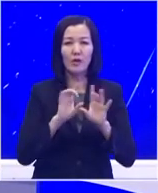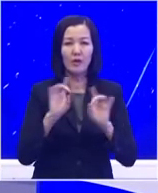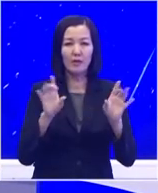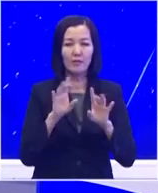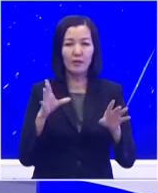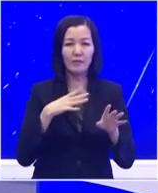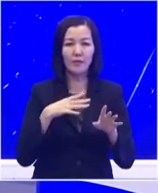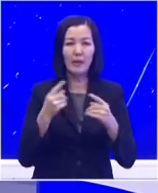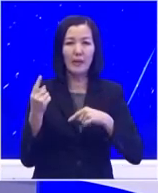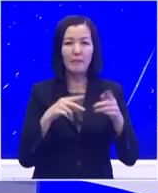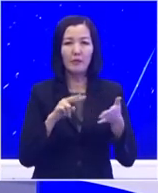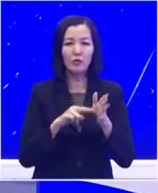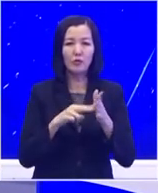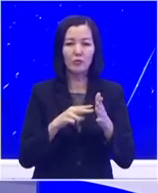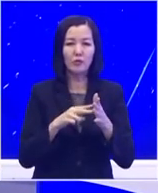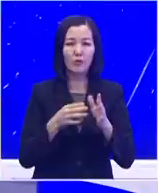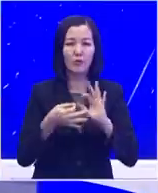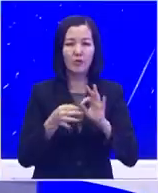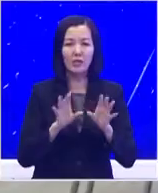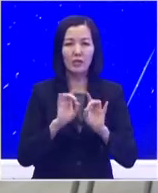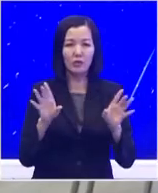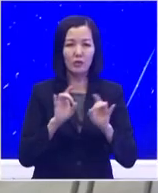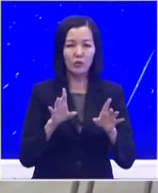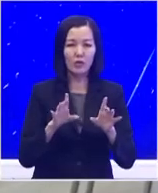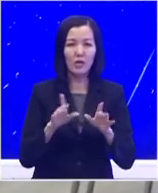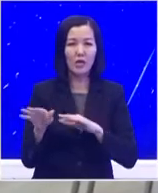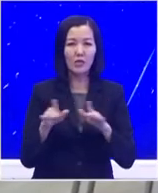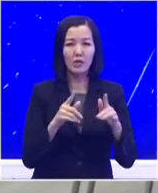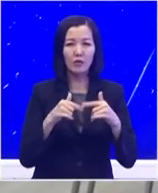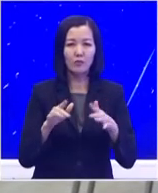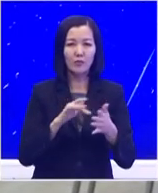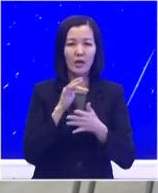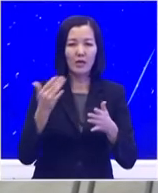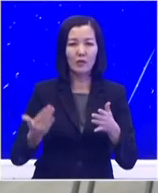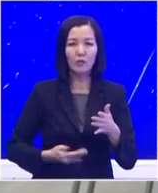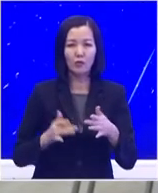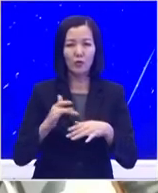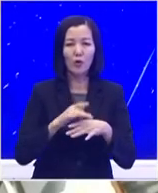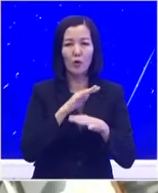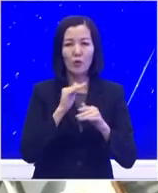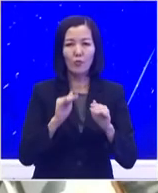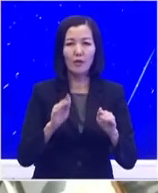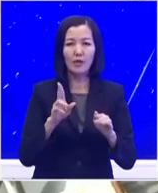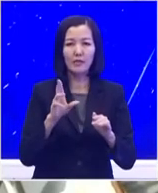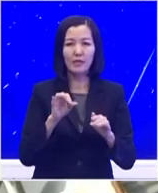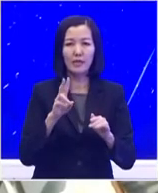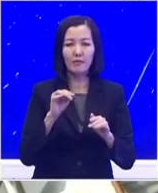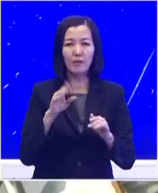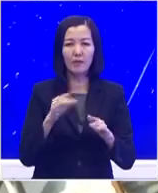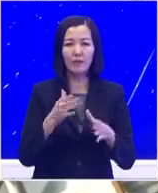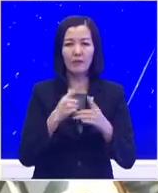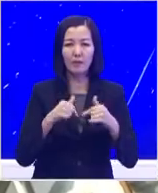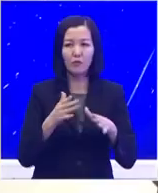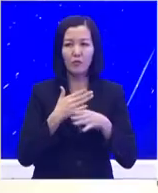берді. Бизнес жоспар жасаудың қыр-сырымен бөлісті. Шараны ұйымдастыруға қала тұрғыны көп балалы ана Қарлығаш Сатыбалдинова мұрындық